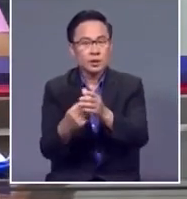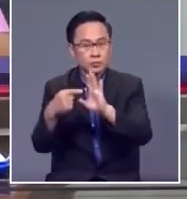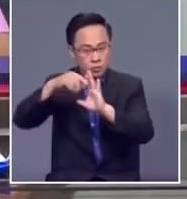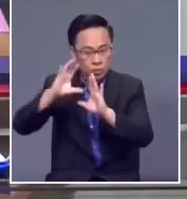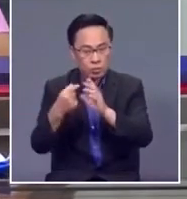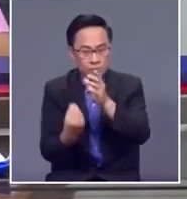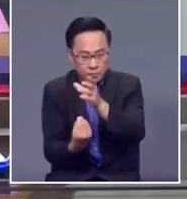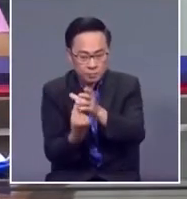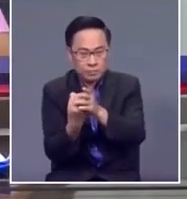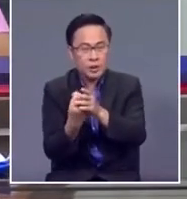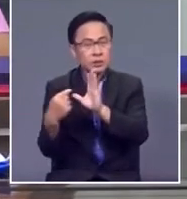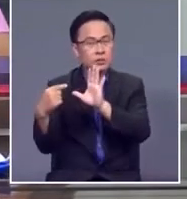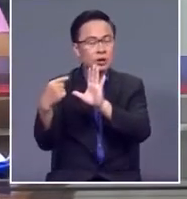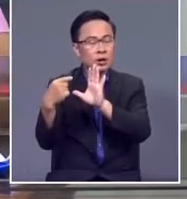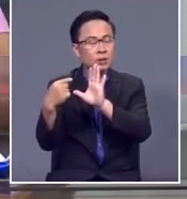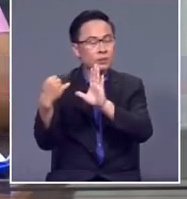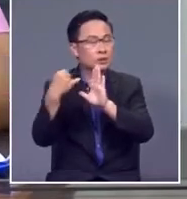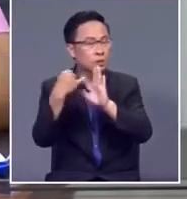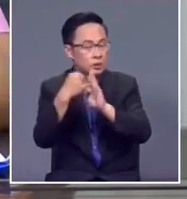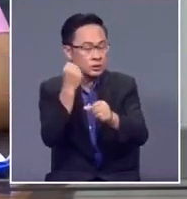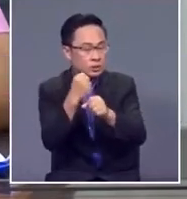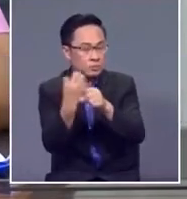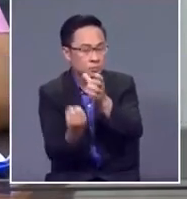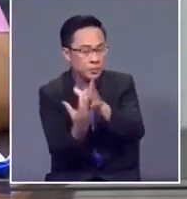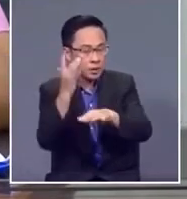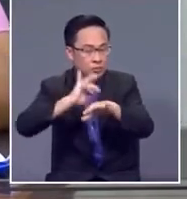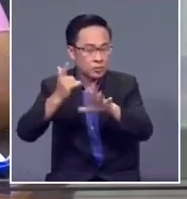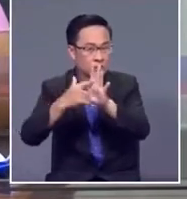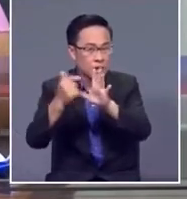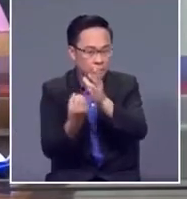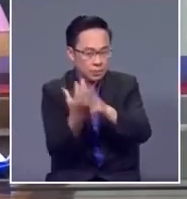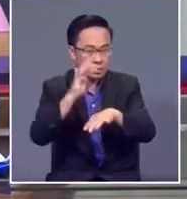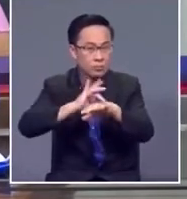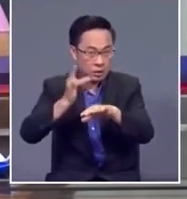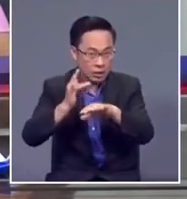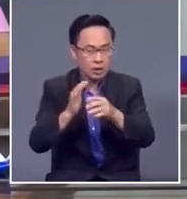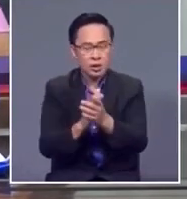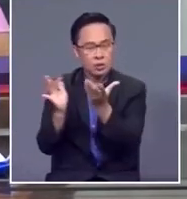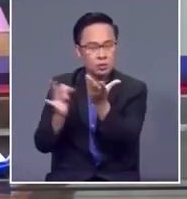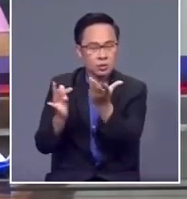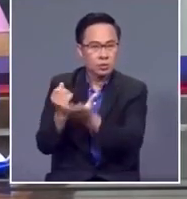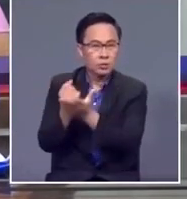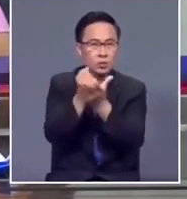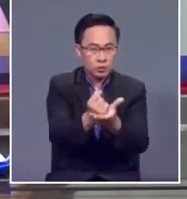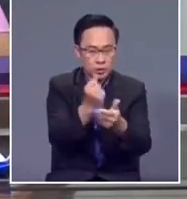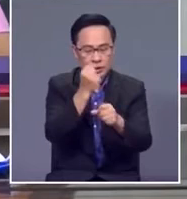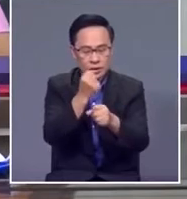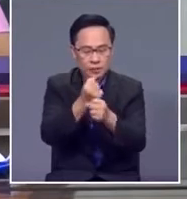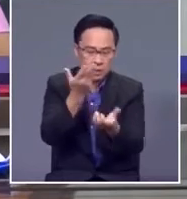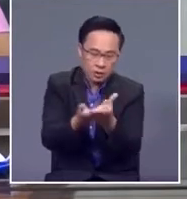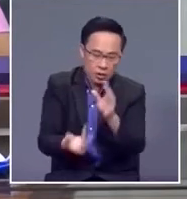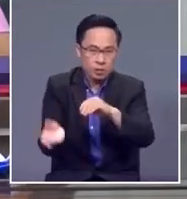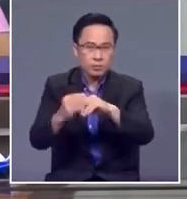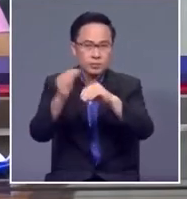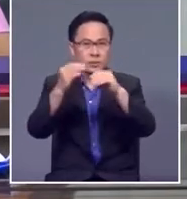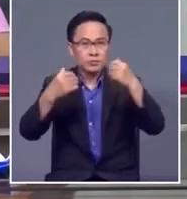ยบายThailand 4.0 นะครับในการที่จะใช้นวัตกรรมต่างๆนะครับมาเพิ่มมูลค่านะครับโดยเฉพาะยิ่ง